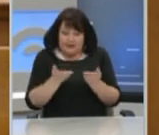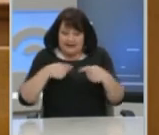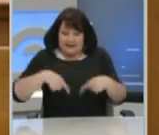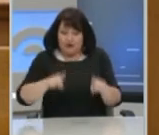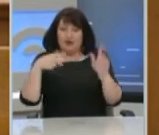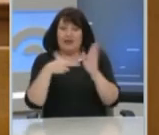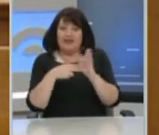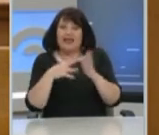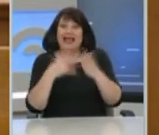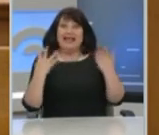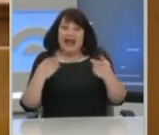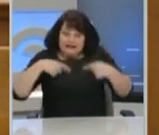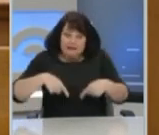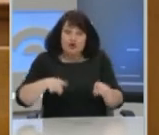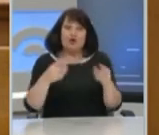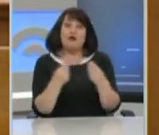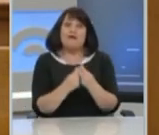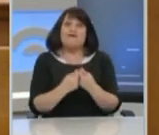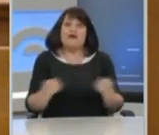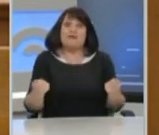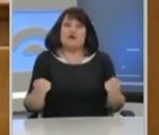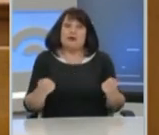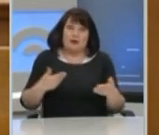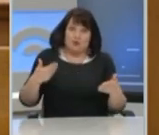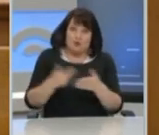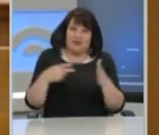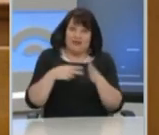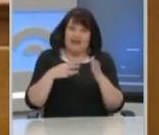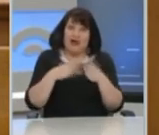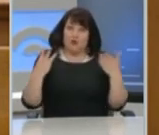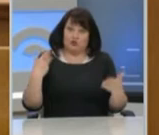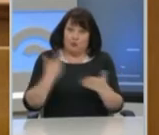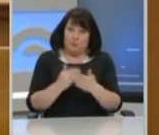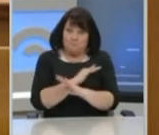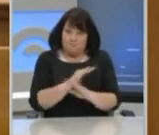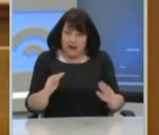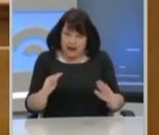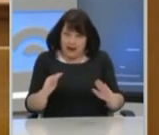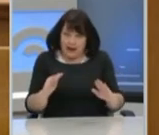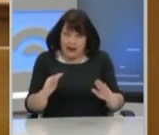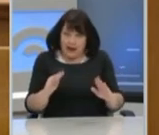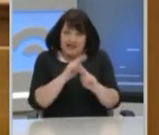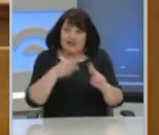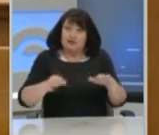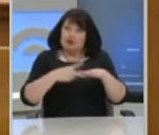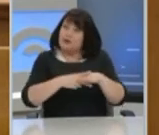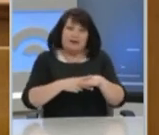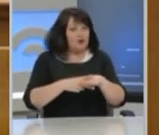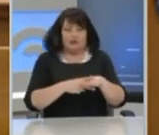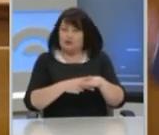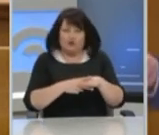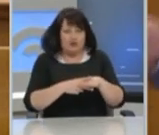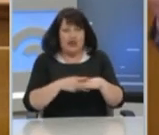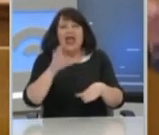19, υπό την προϋπόθεση ότι στο τέλος του 18 θα υπάρχει η πρόβλεψη, και όχι του Δουνουτού, του Δουνουτού και